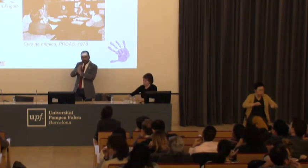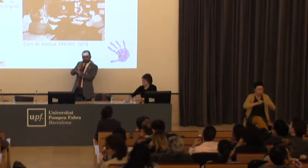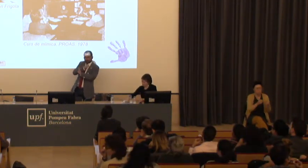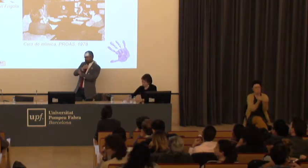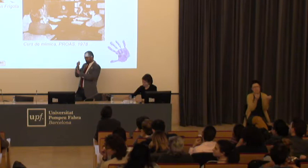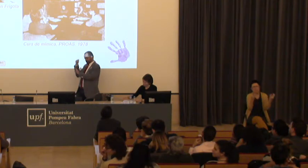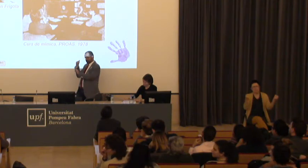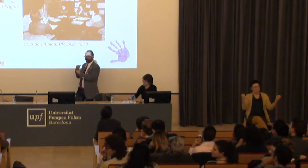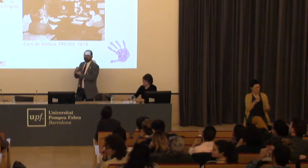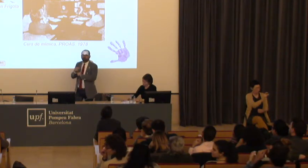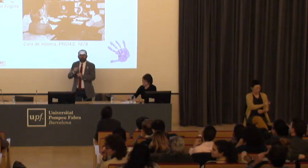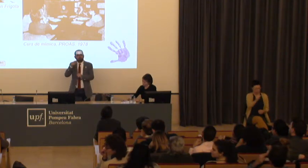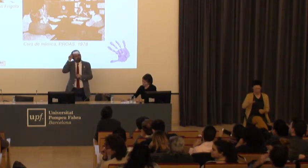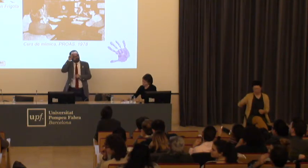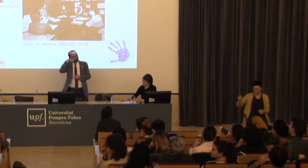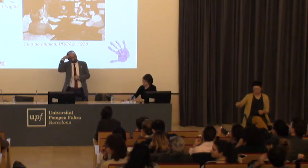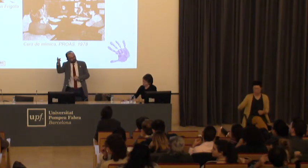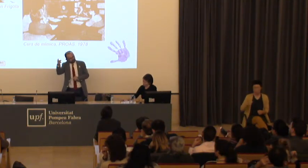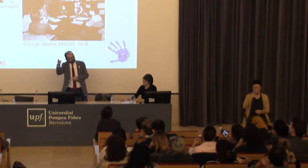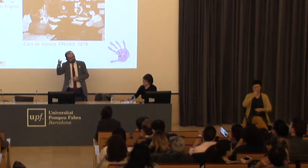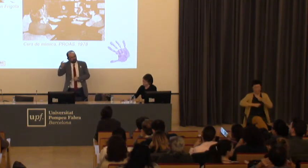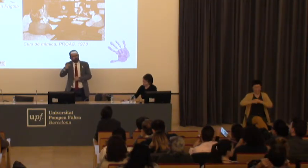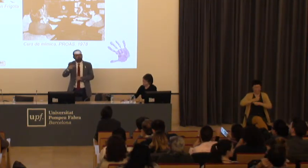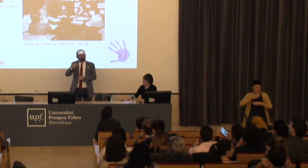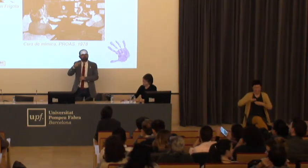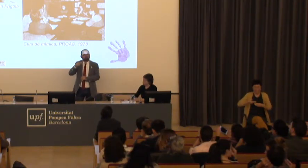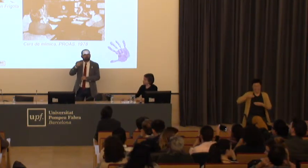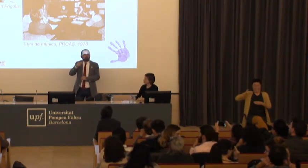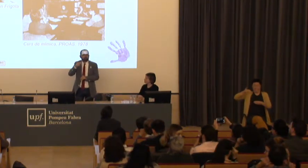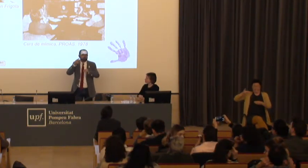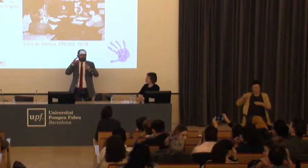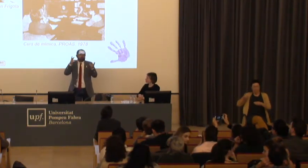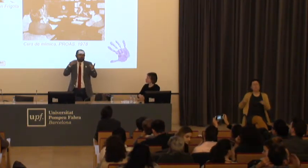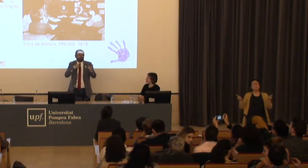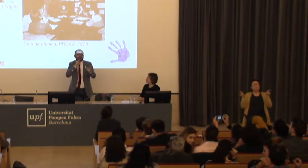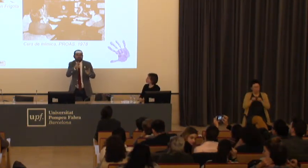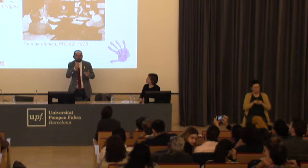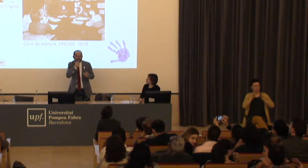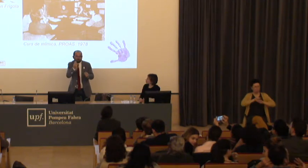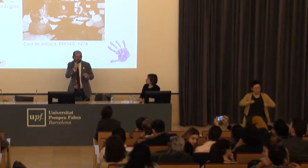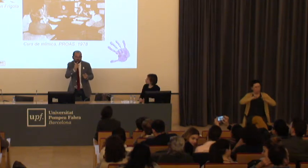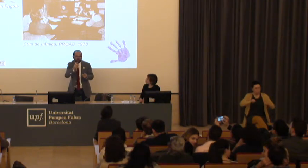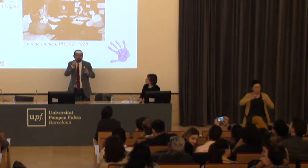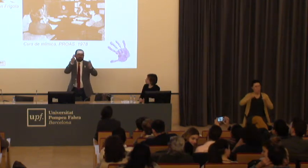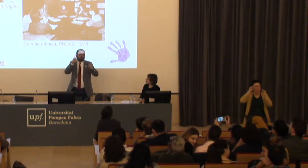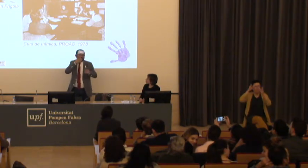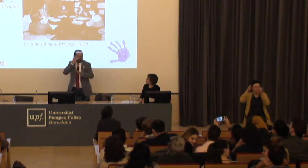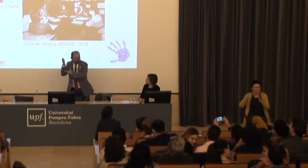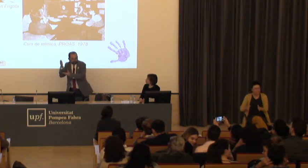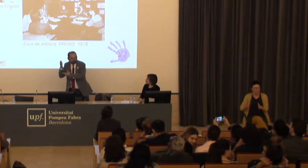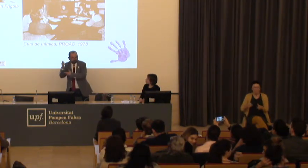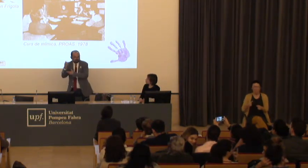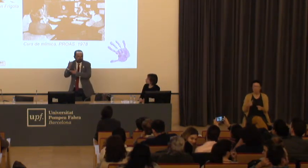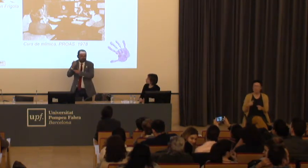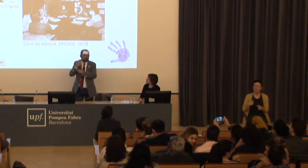L'any anterior havíem fet un altre curs de professorat. No m'agrada